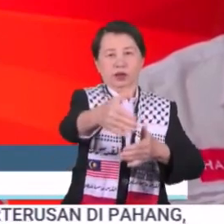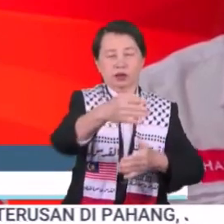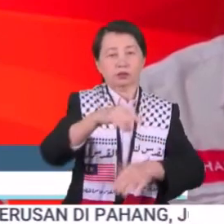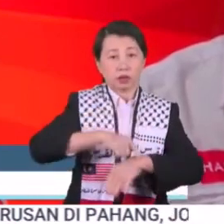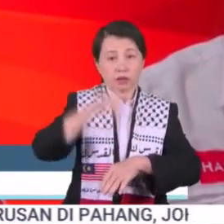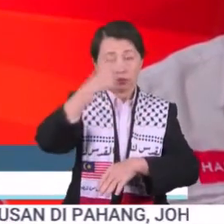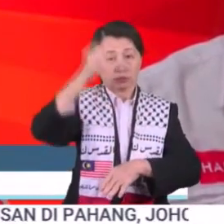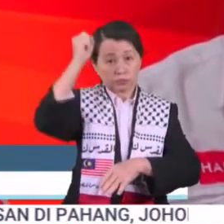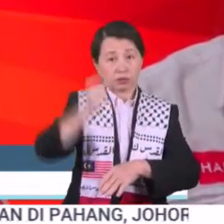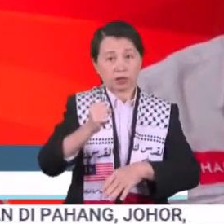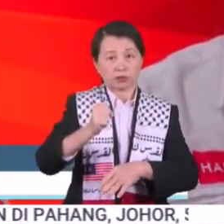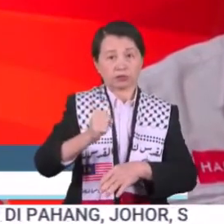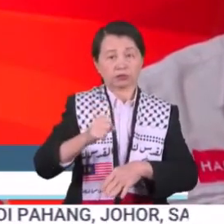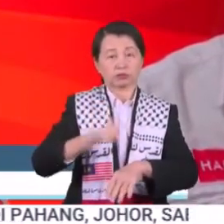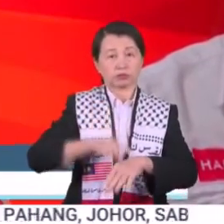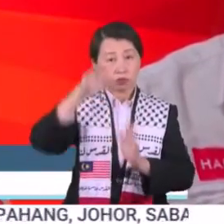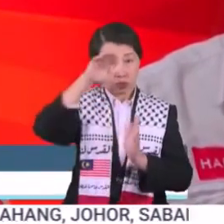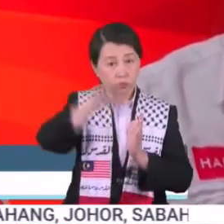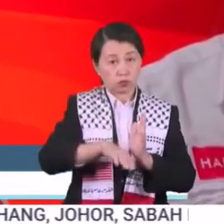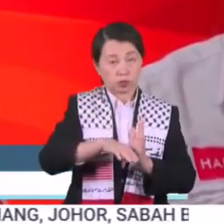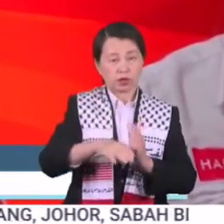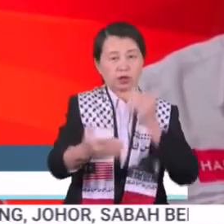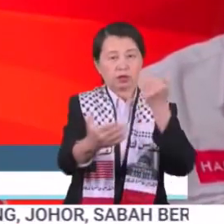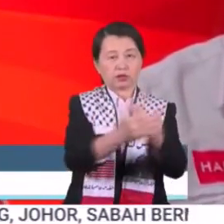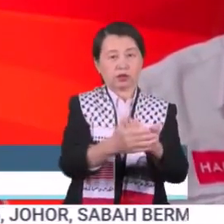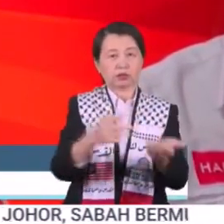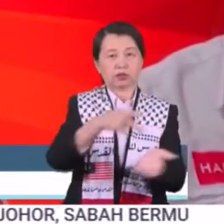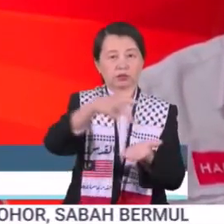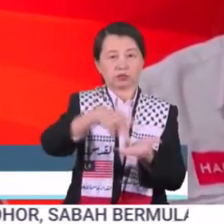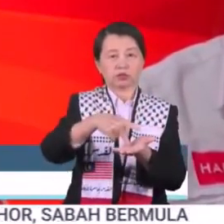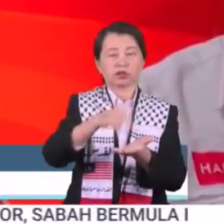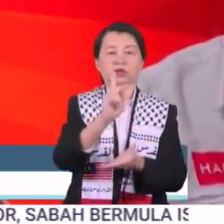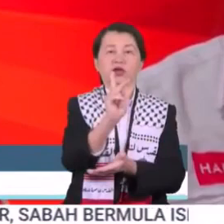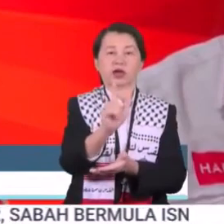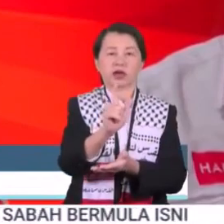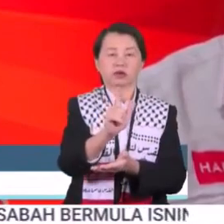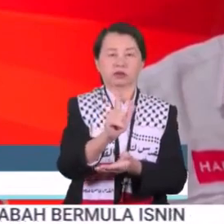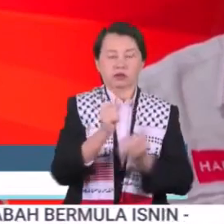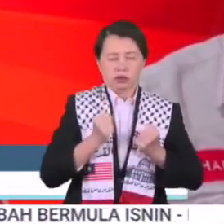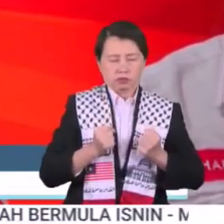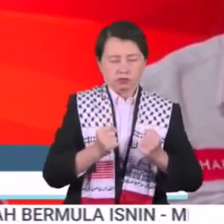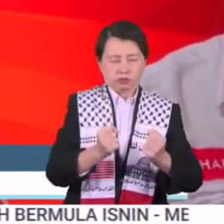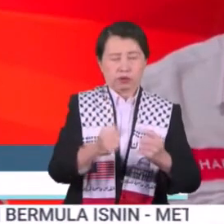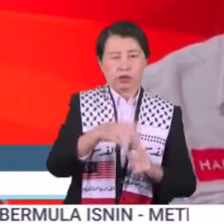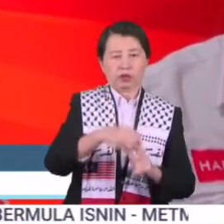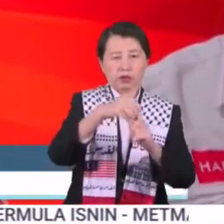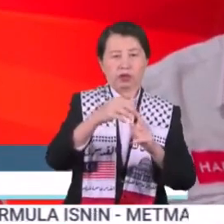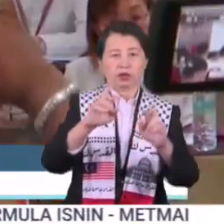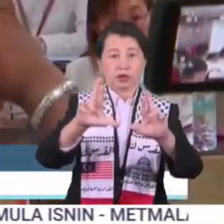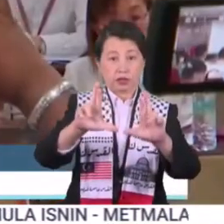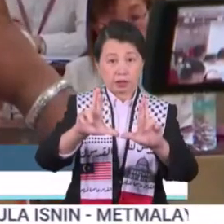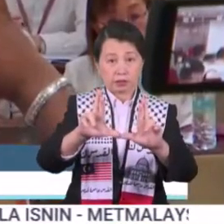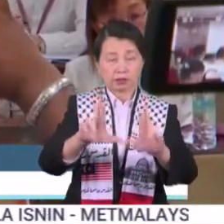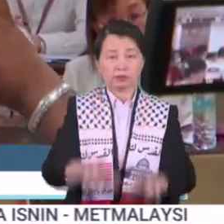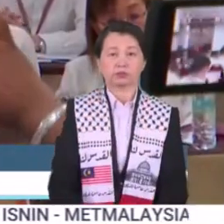bas memang berkurangan untuk sampai ke pusat Bandar Raya Kuala Lumpur khususnya di kawasan